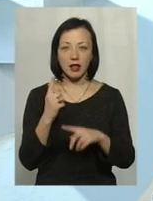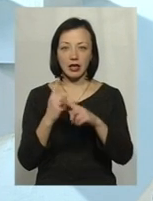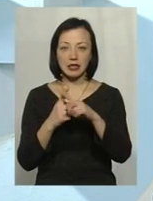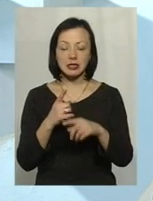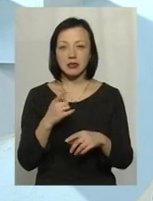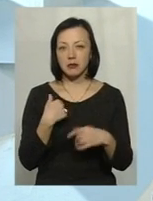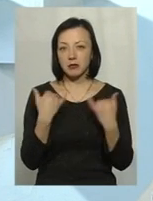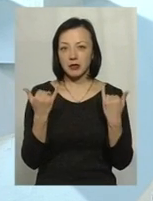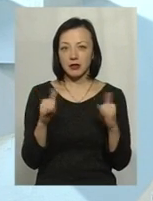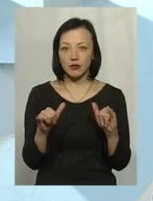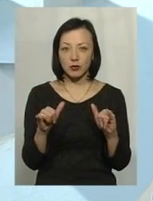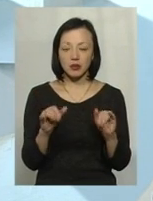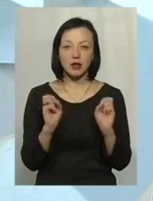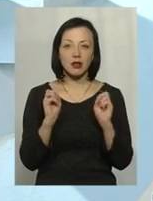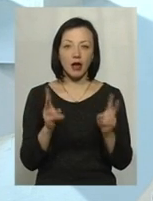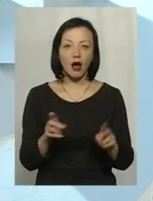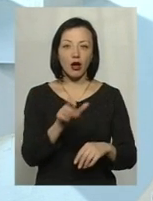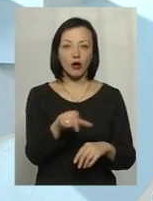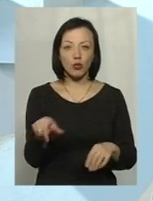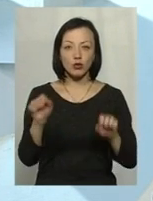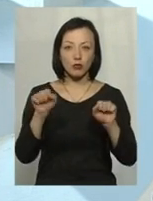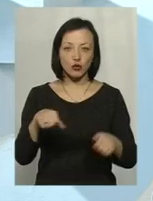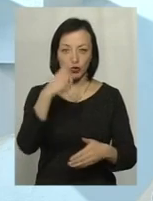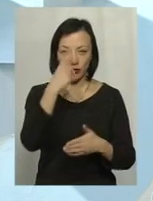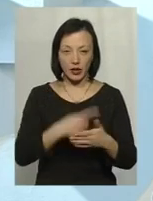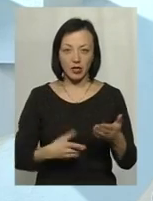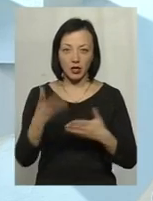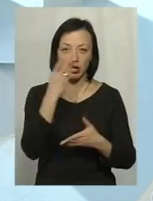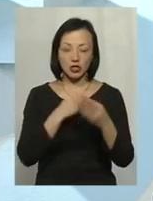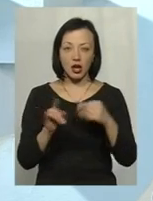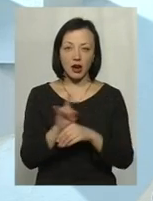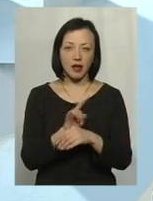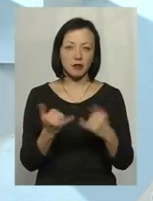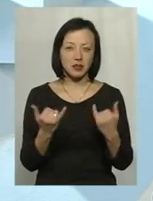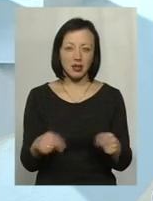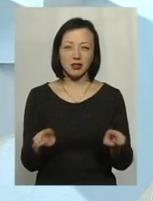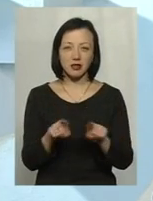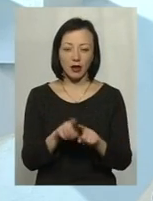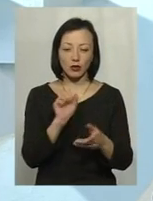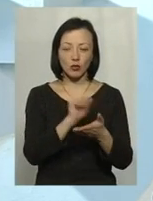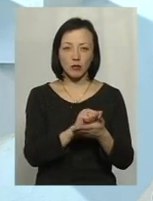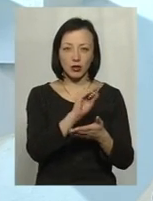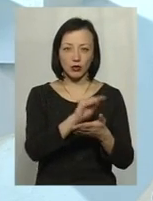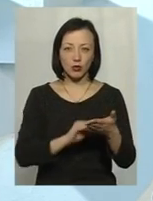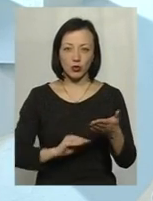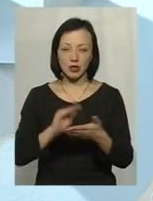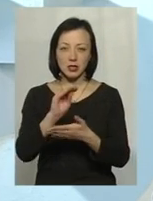просто дивуємося, наскільки люди можуть довіряти шахраям. Хоча зараз також нами документується